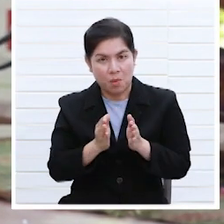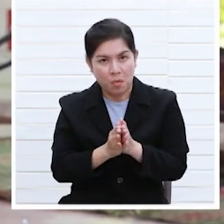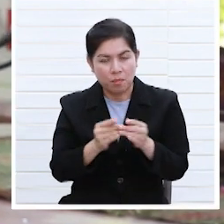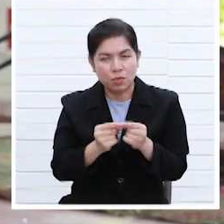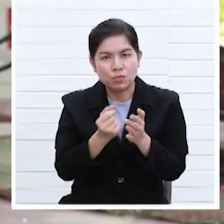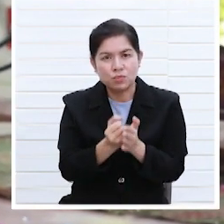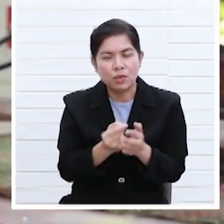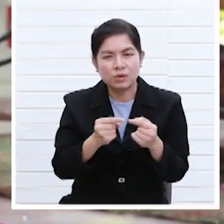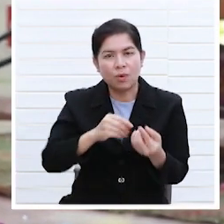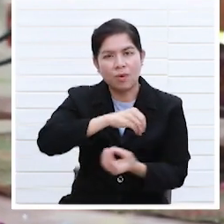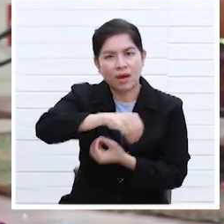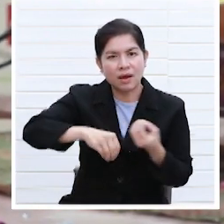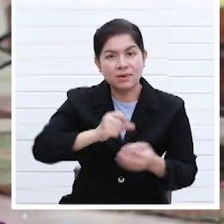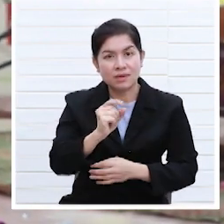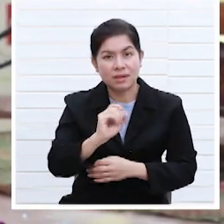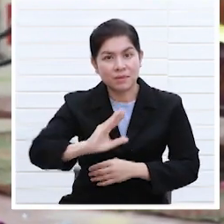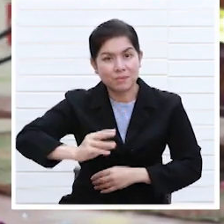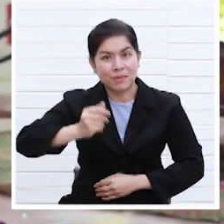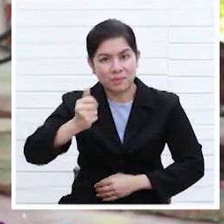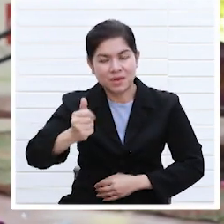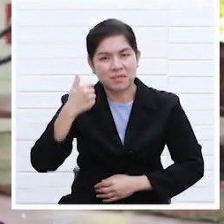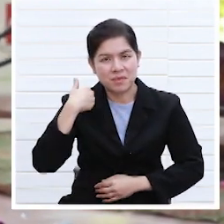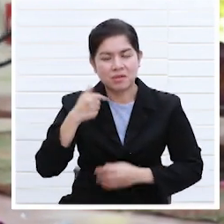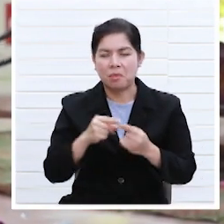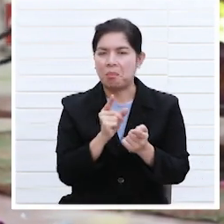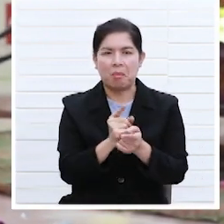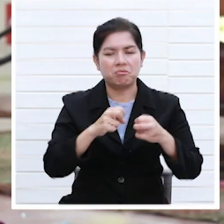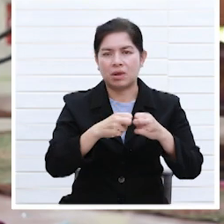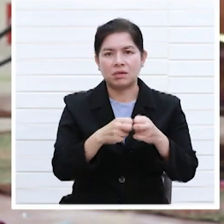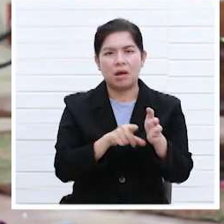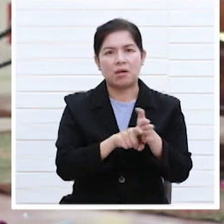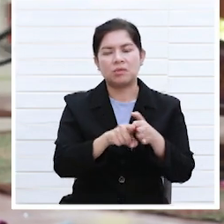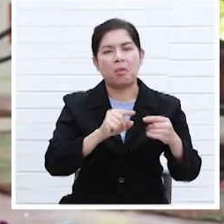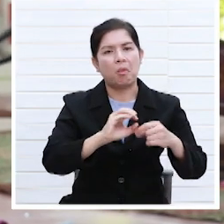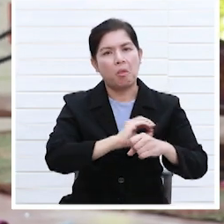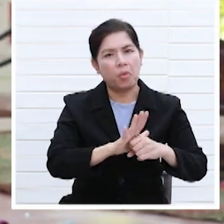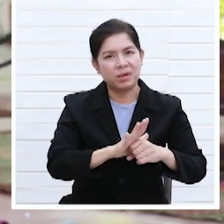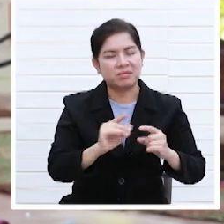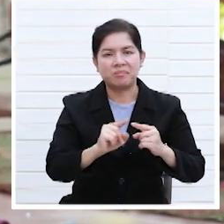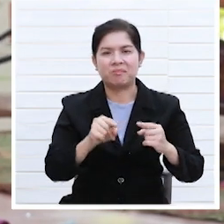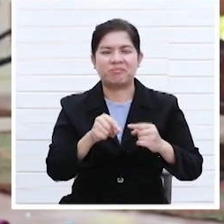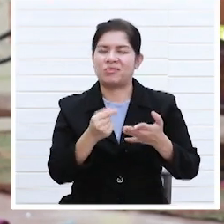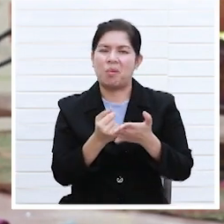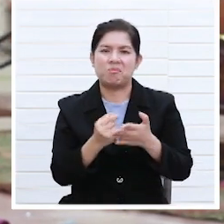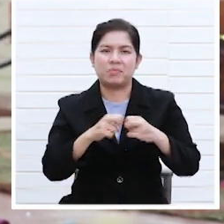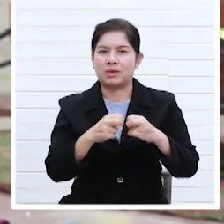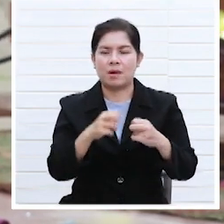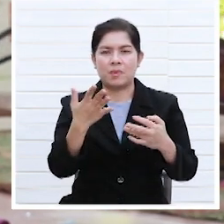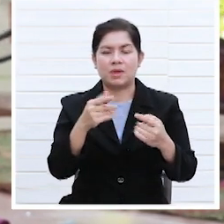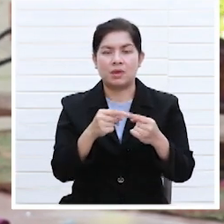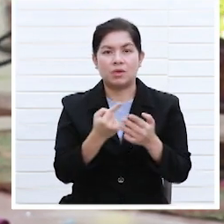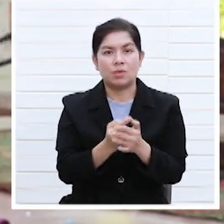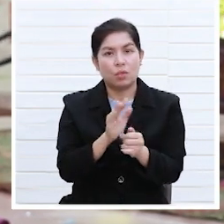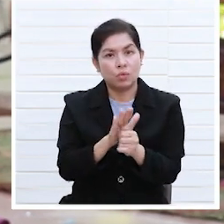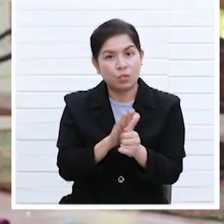นอยู่ดีกินดีมากขึ้นกว่าสมัยเมื่อก่อนแถมต่อให้เจอวิกฤตโควิดทุกวันเนี่ยยังบอกได้เลยว่าเลี้ยงดูสมาชิกชุมชน